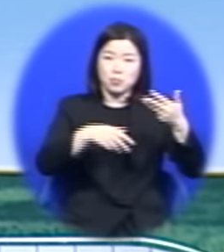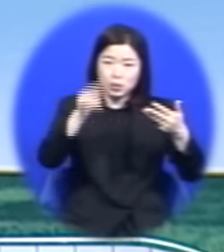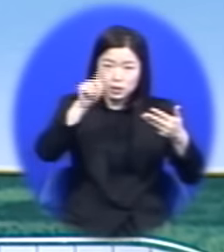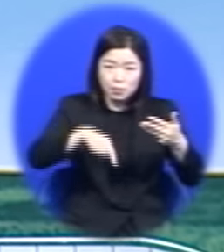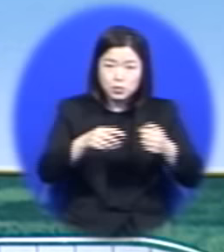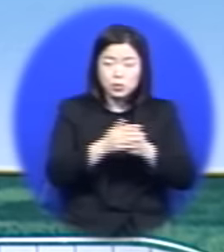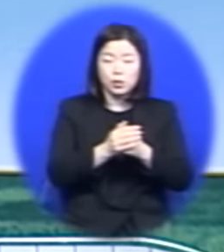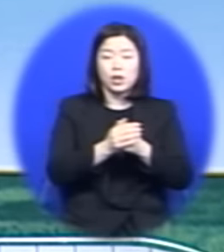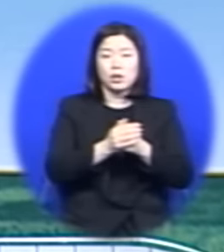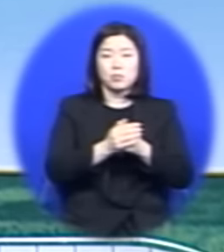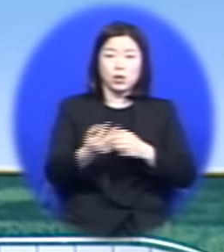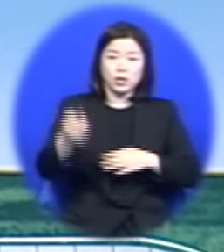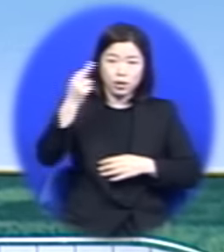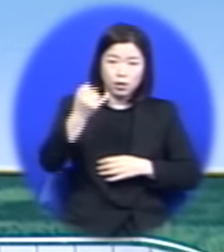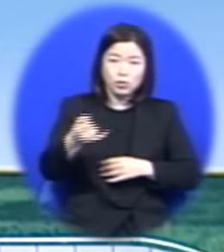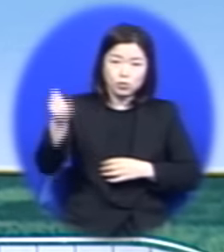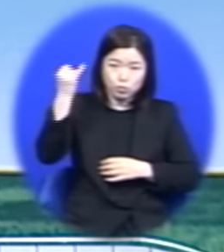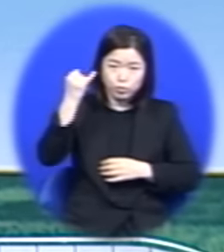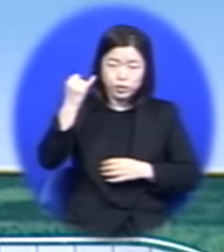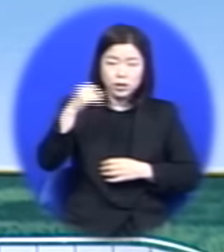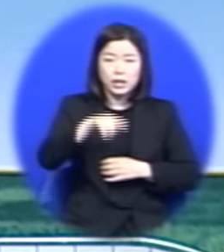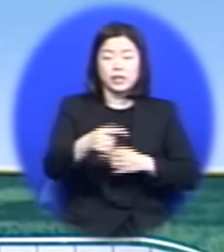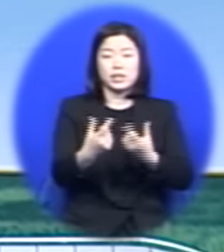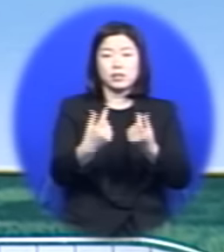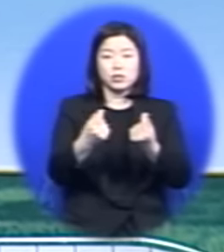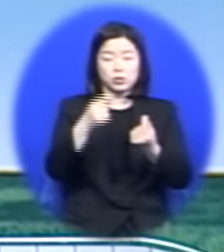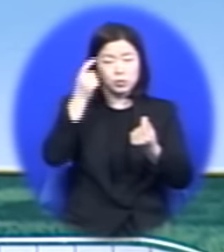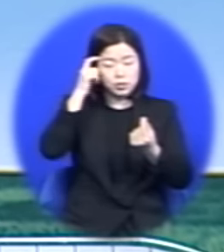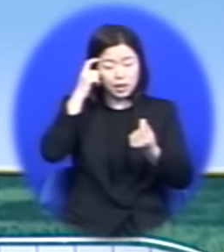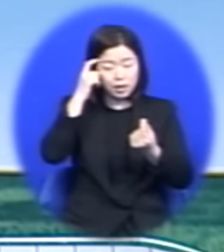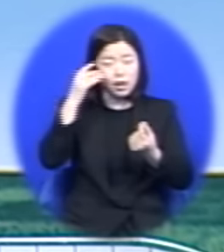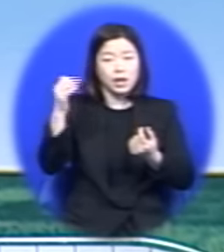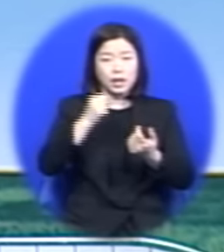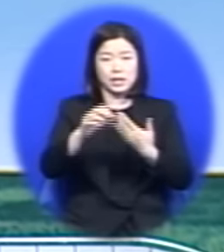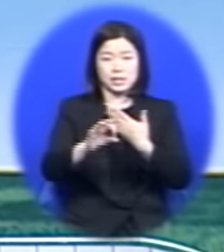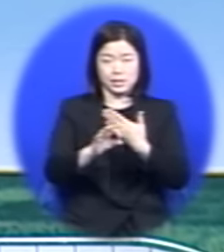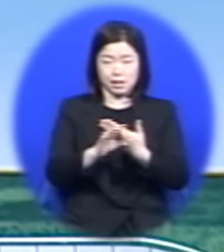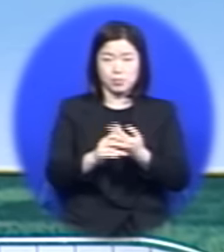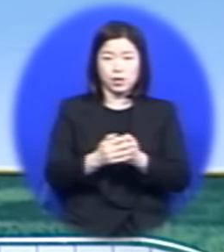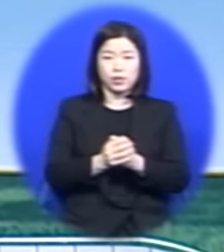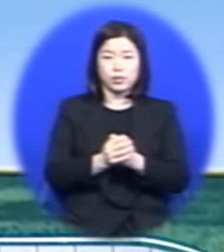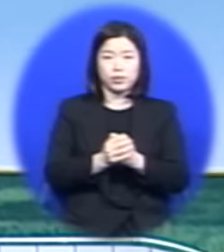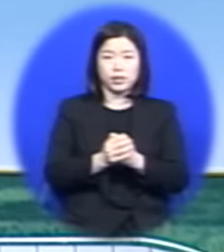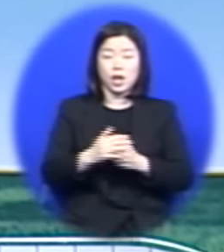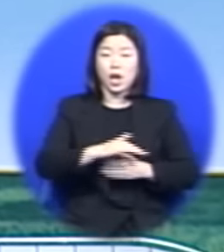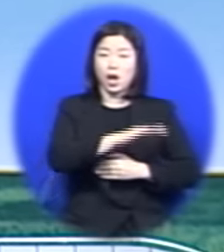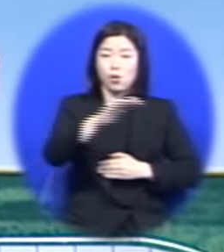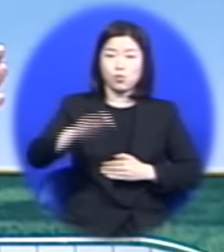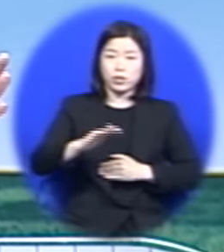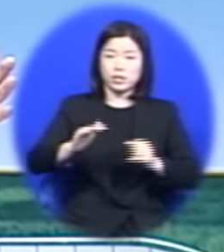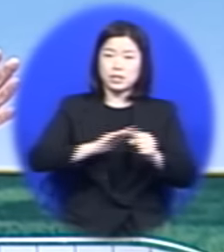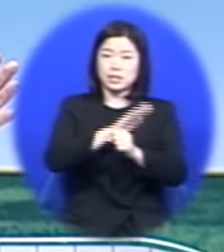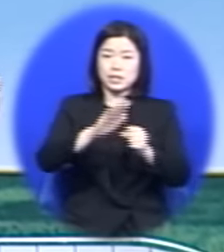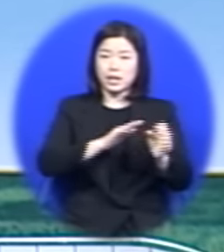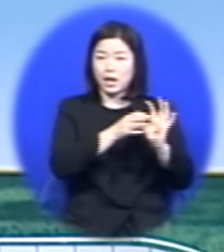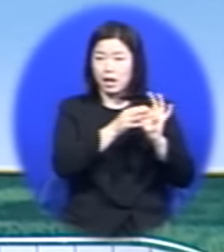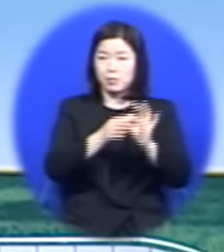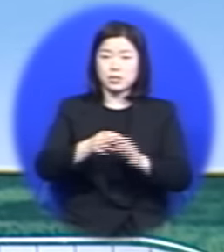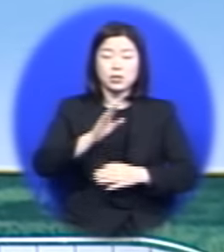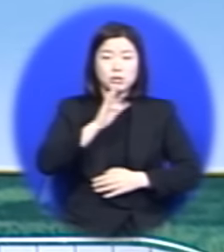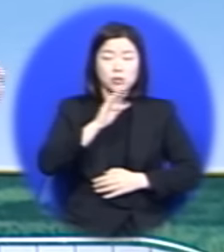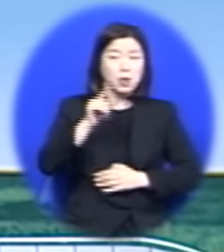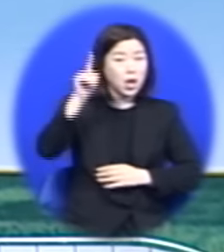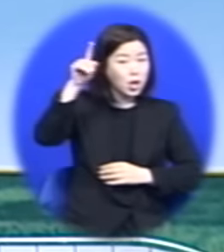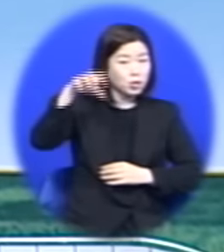형이고 누이고 그렇게 여러분이 진짜 보게 된다면 우리는 사랑하면서 정말